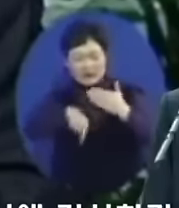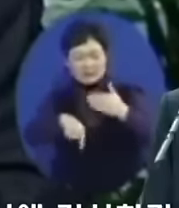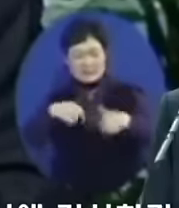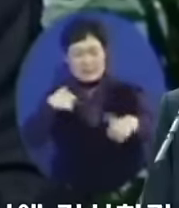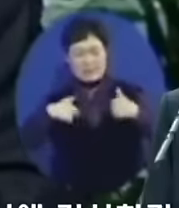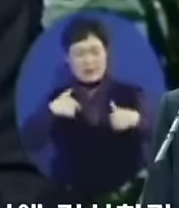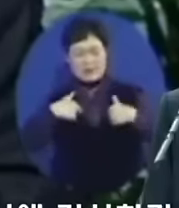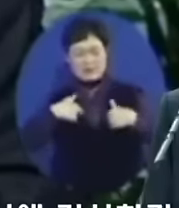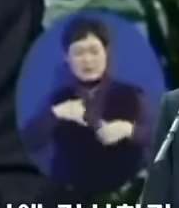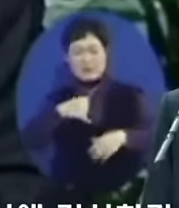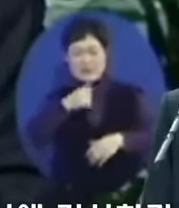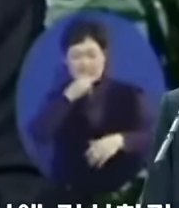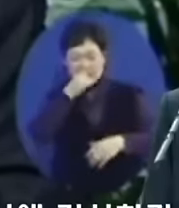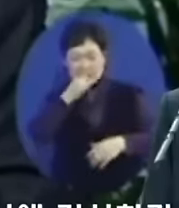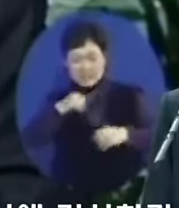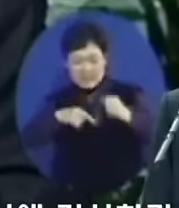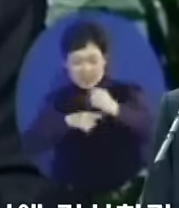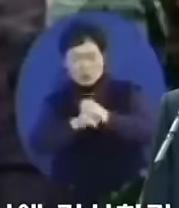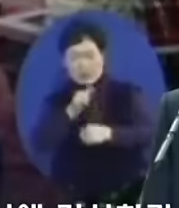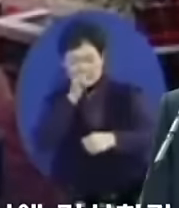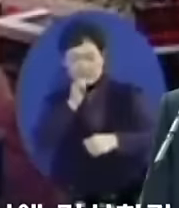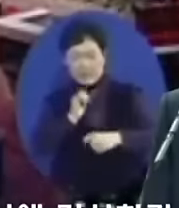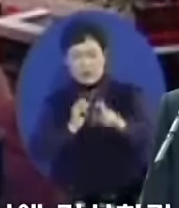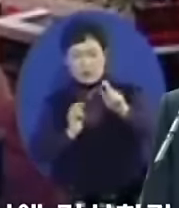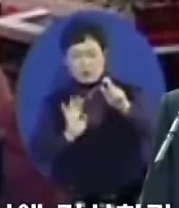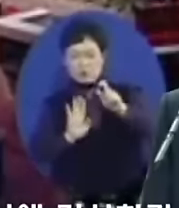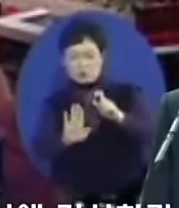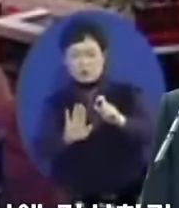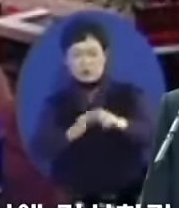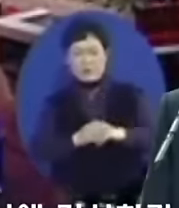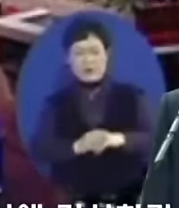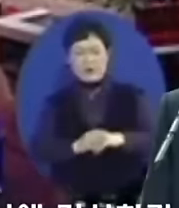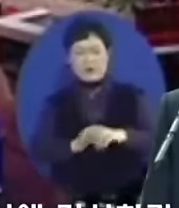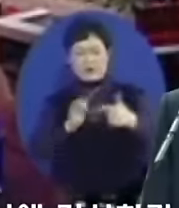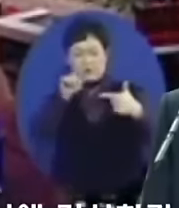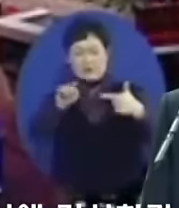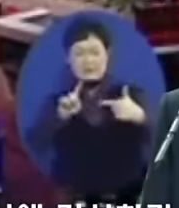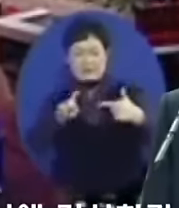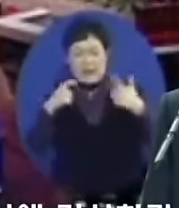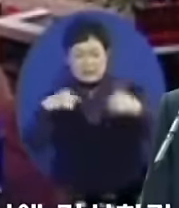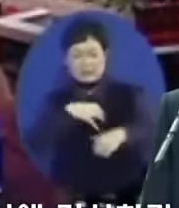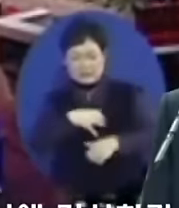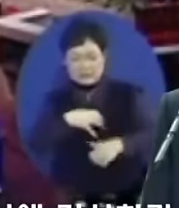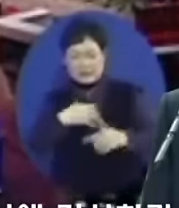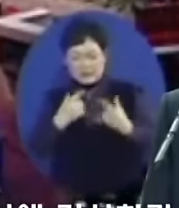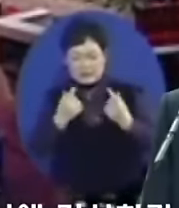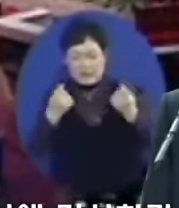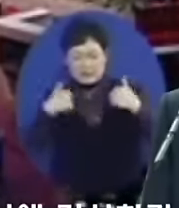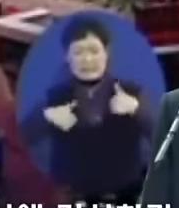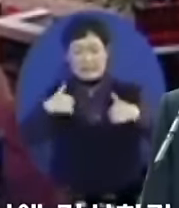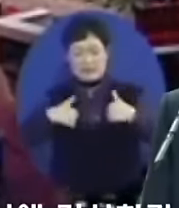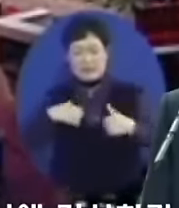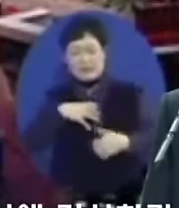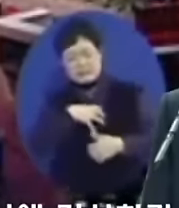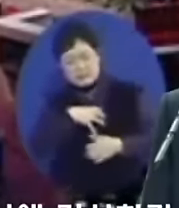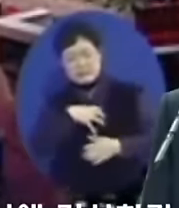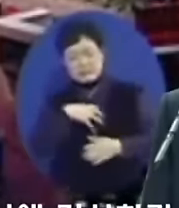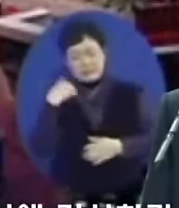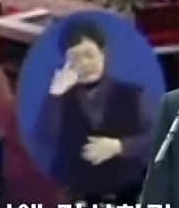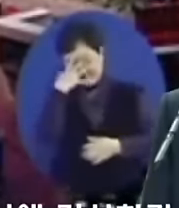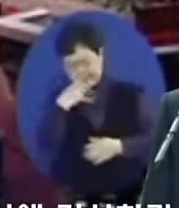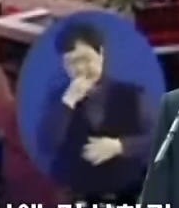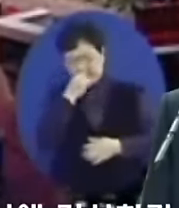있는 거리가 있다는 것입니다. 고린도후서 6장 10절에 근심하는 자 같으나 항상 기뻐한다고 말했습니다. 근심이 있으나